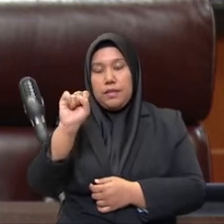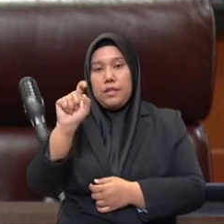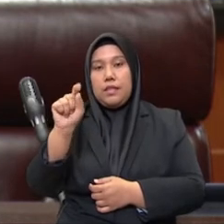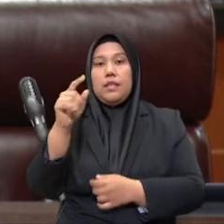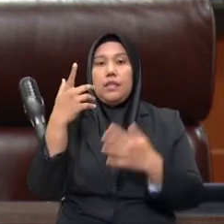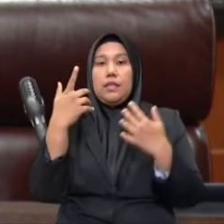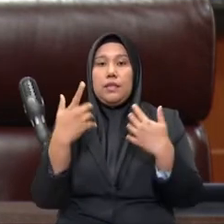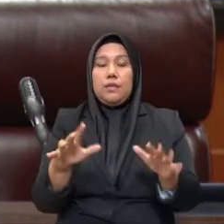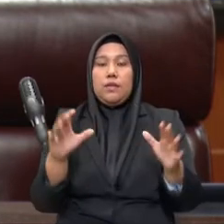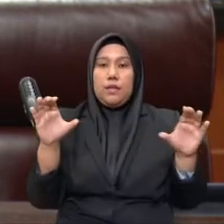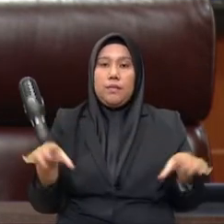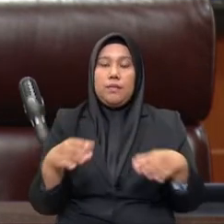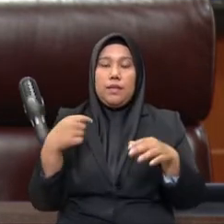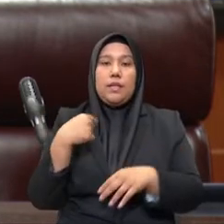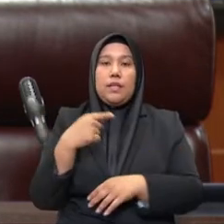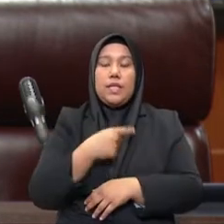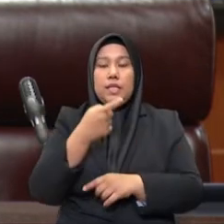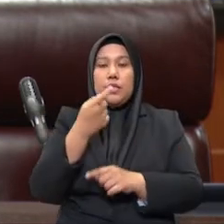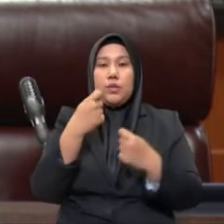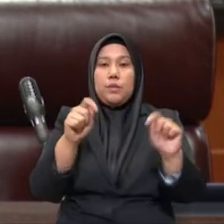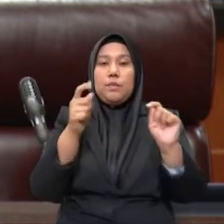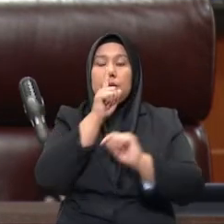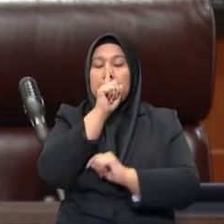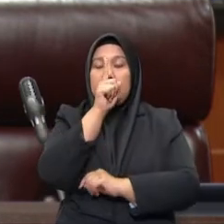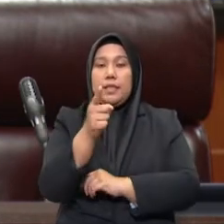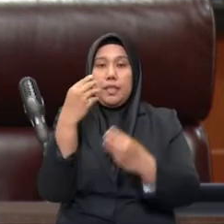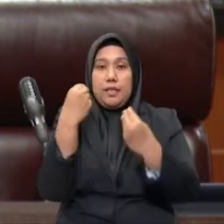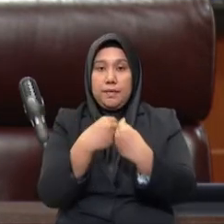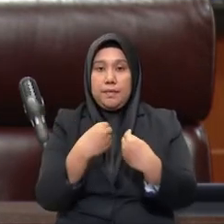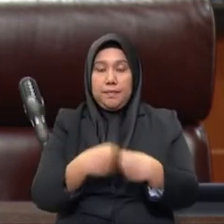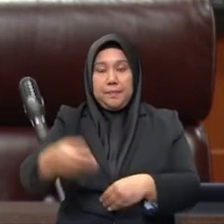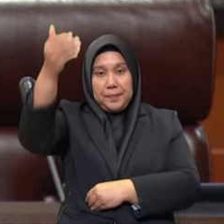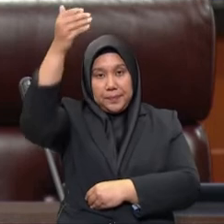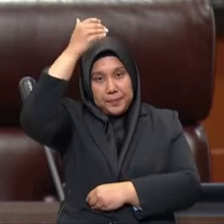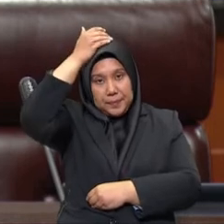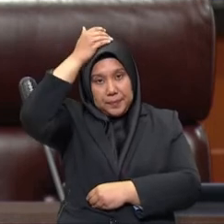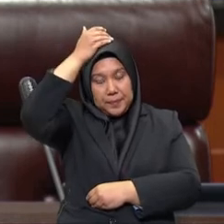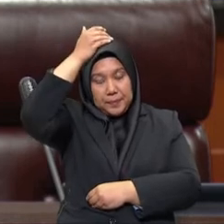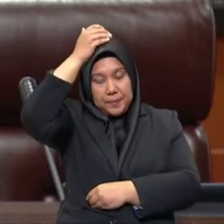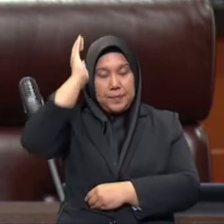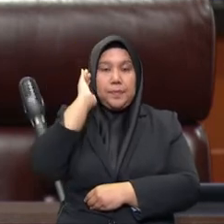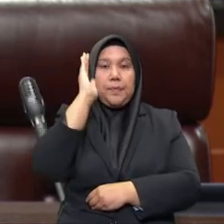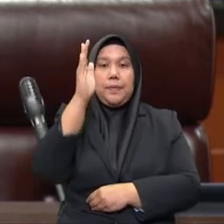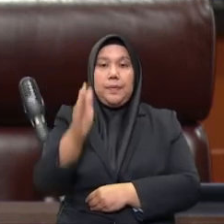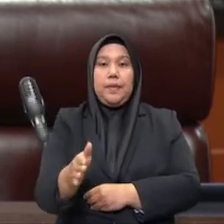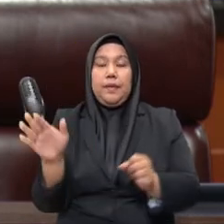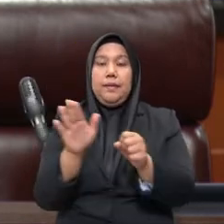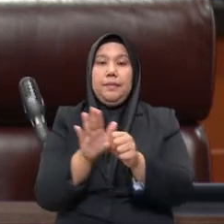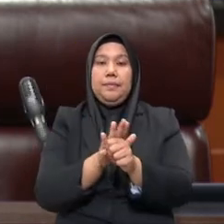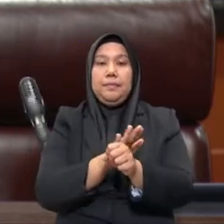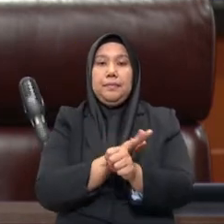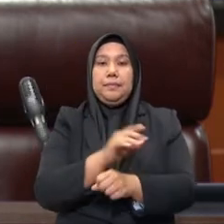kita telah buat dan kita akan cuba pastikan bahawa jumlah jururawat kita akan